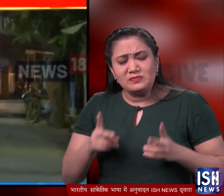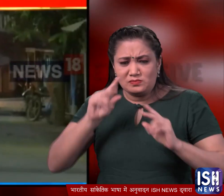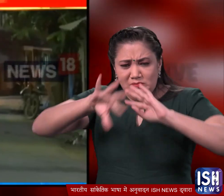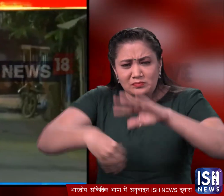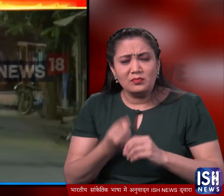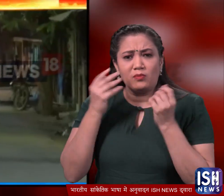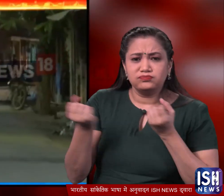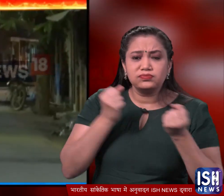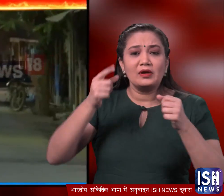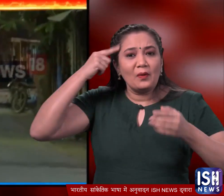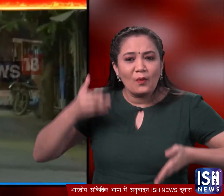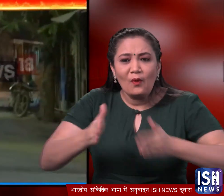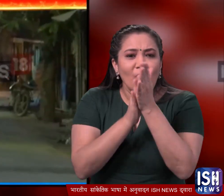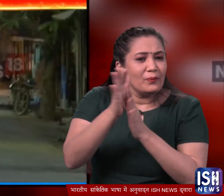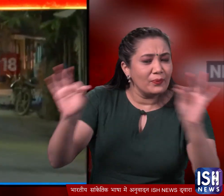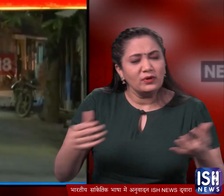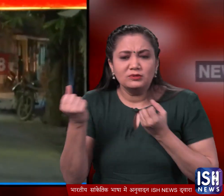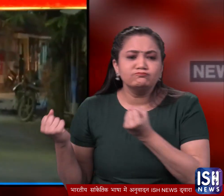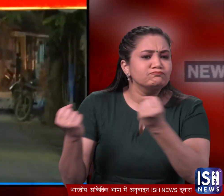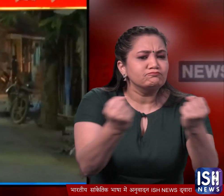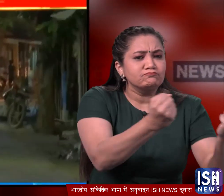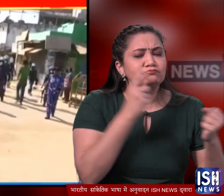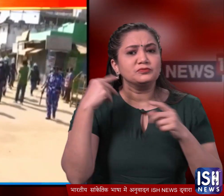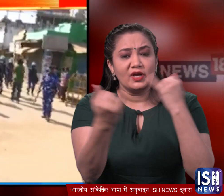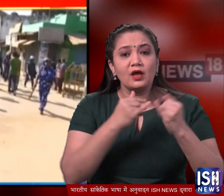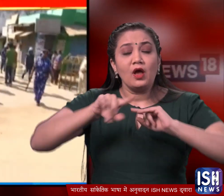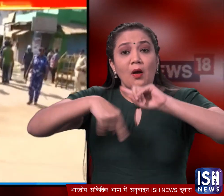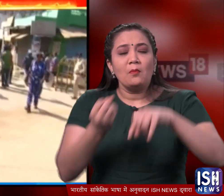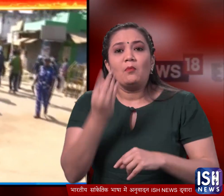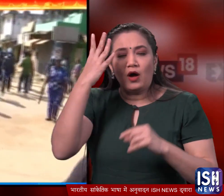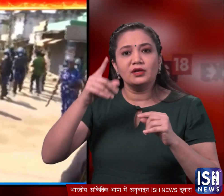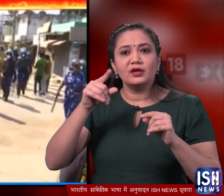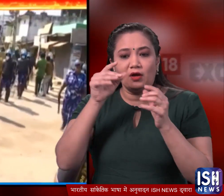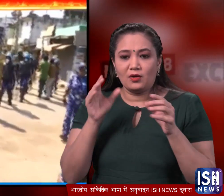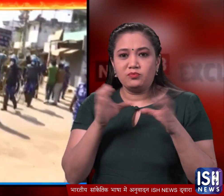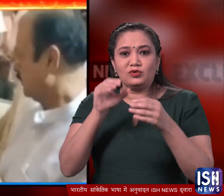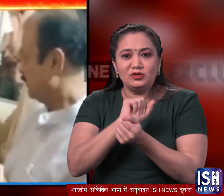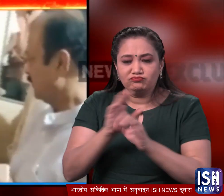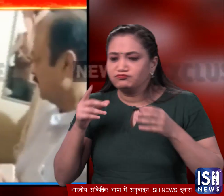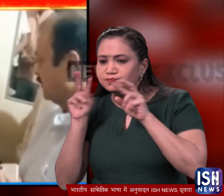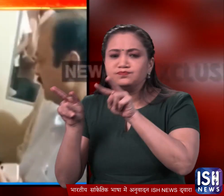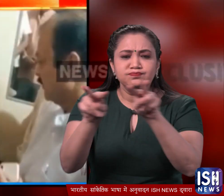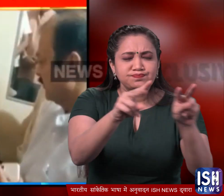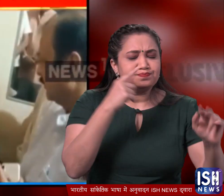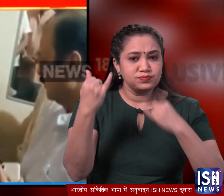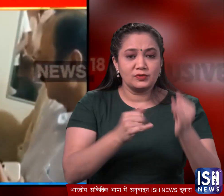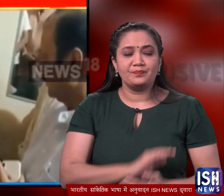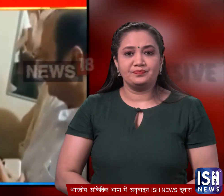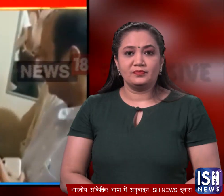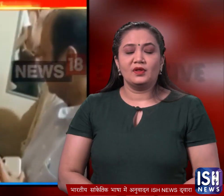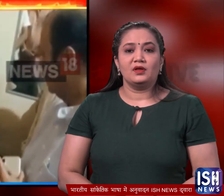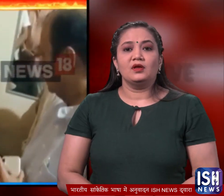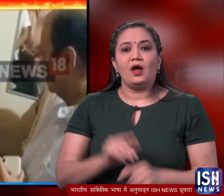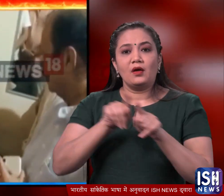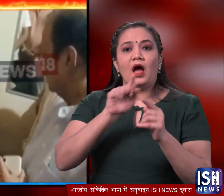रहे और पुलिस की गाड़ियां शांत पड़ी गलियों में गश्त लगाती रहीं। सुबह सुबह वहां फ्लैग मार्च भी किया गया। इस बीच राज्य के मंत्री KC